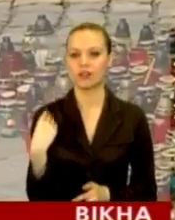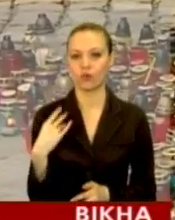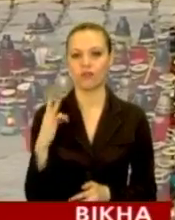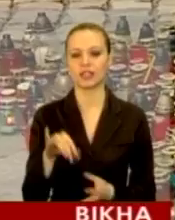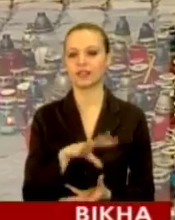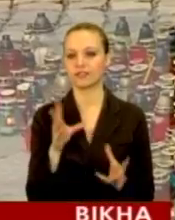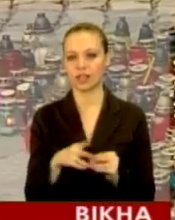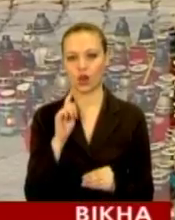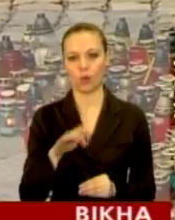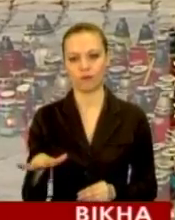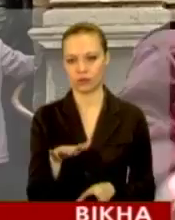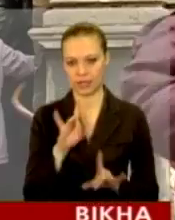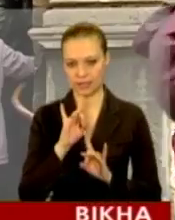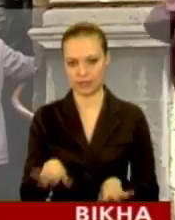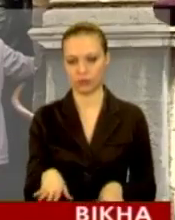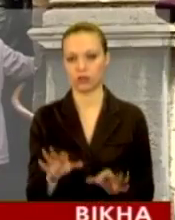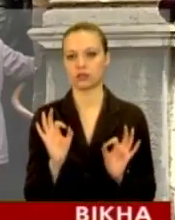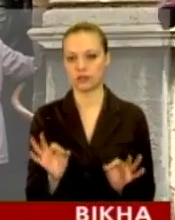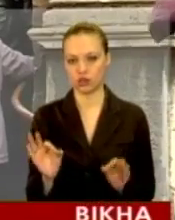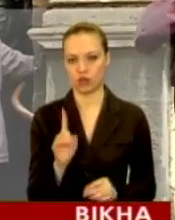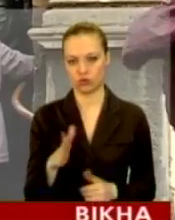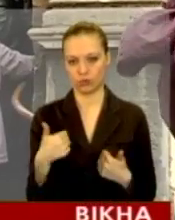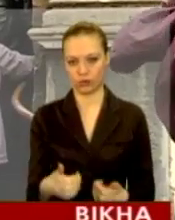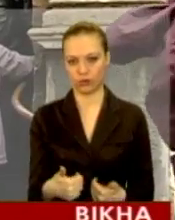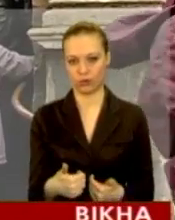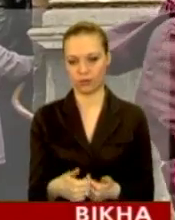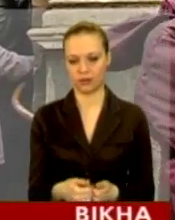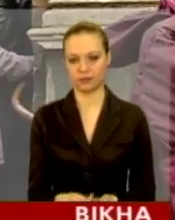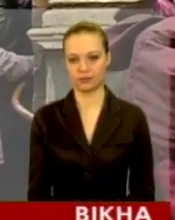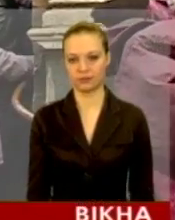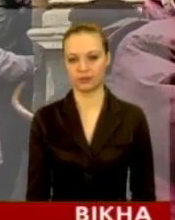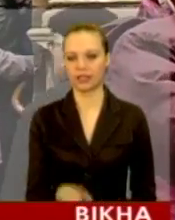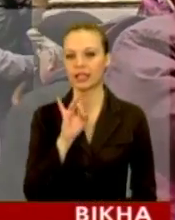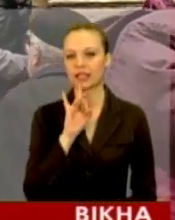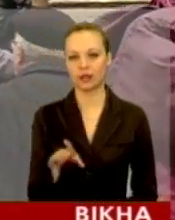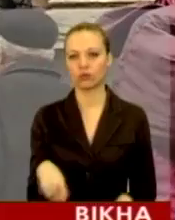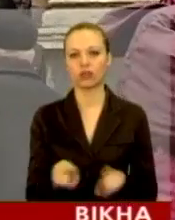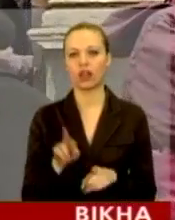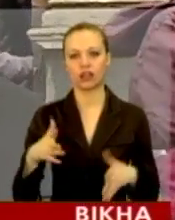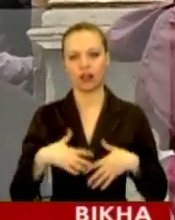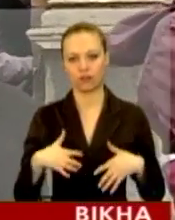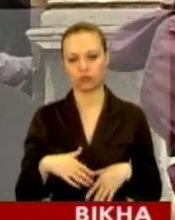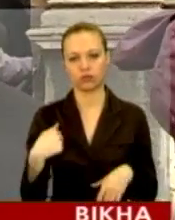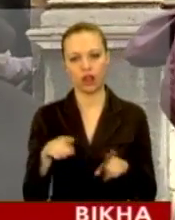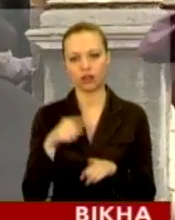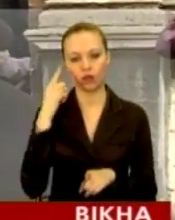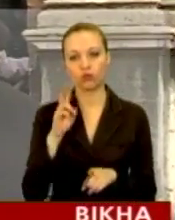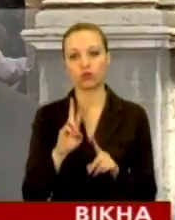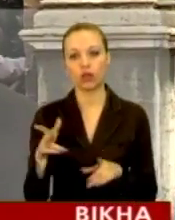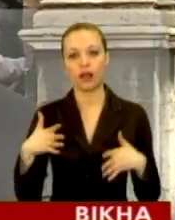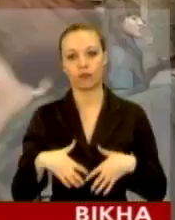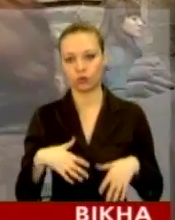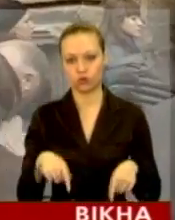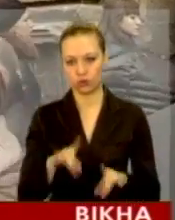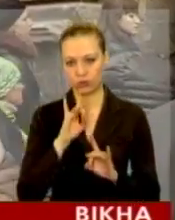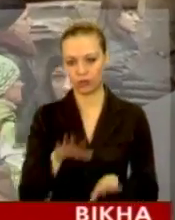ані загалом в Україні не буде. Звичайно, що буде добре. Не буде так, як в Грузії. Я так думаю, що так, як в Грузії, такого